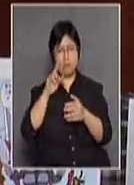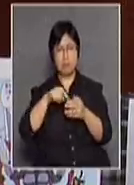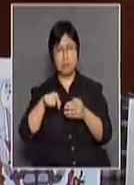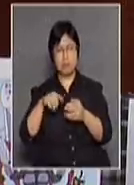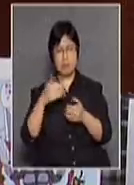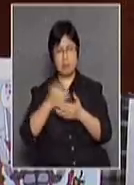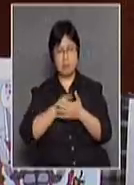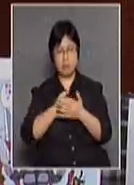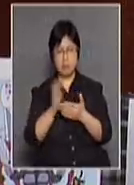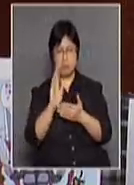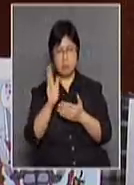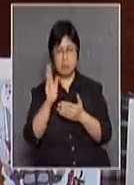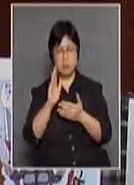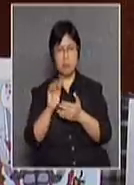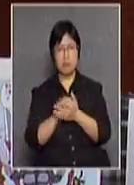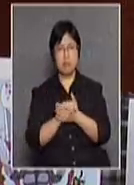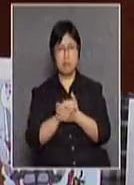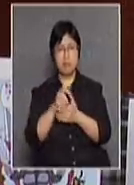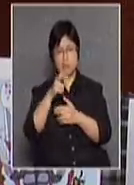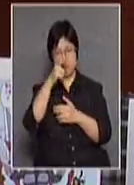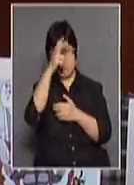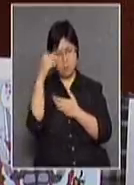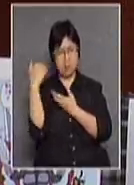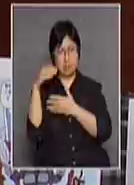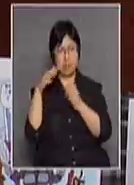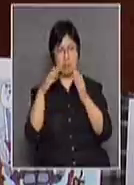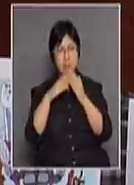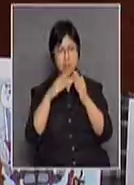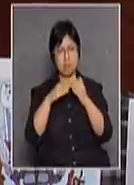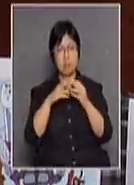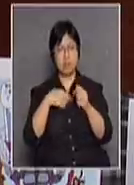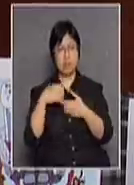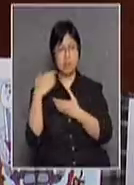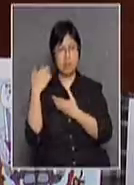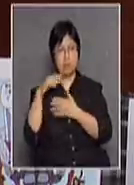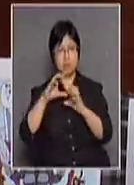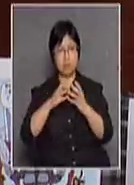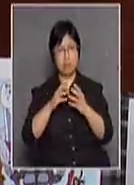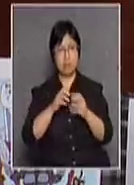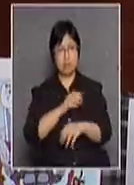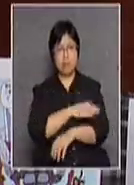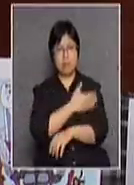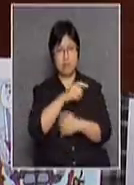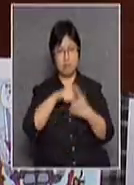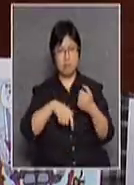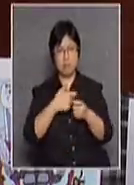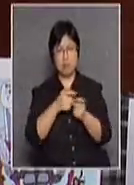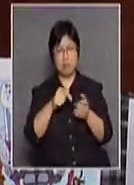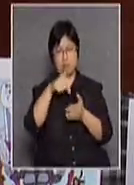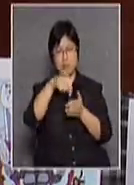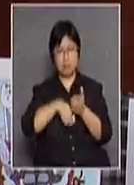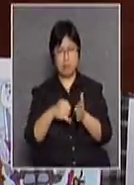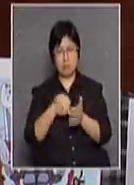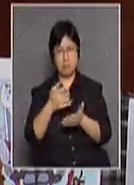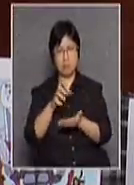減大約相當於運輸及房屋局運輸科員工個人薪酬下的津貼全